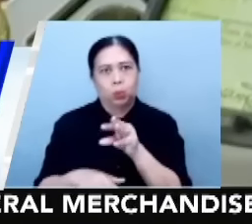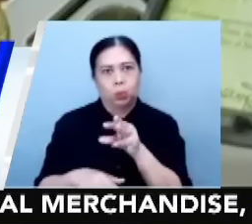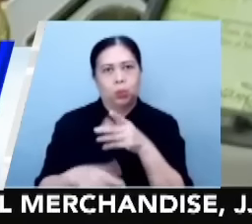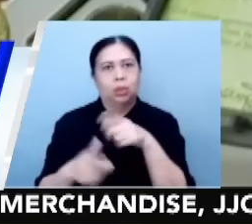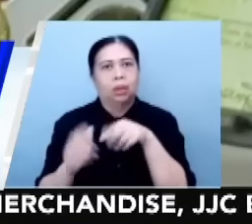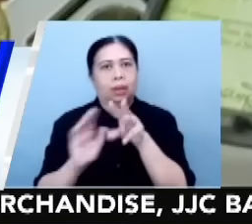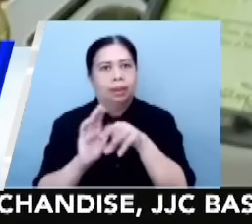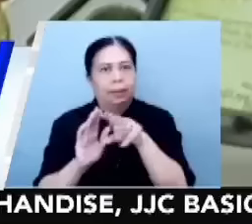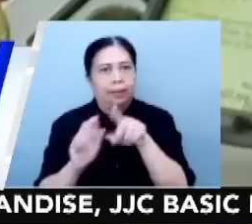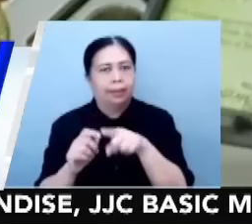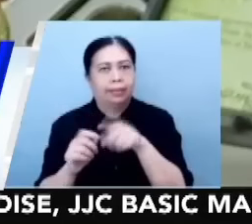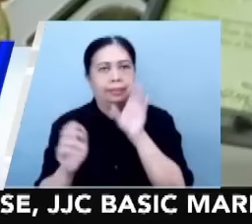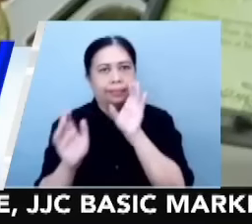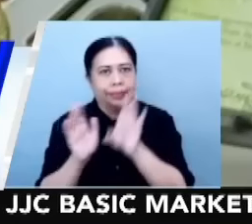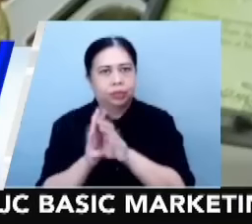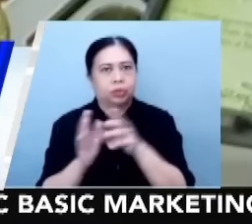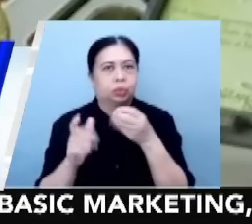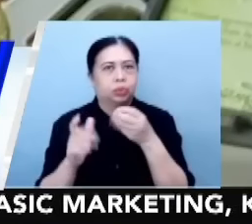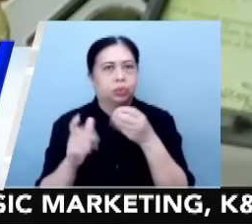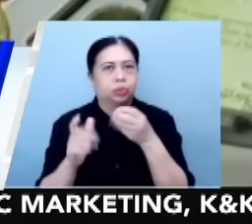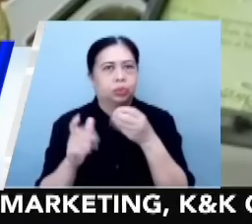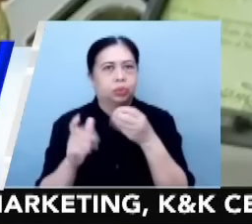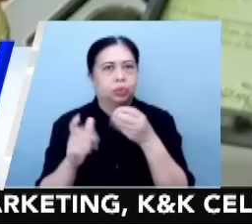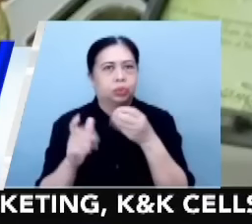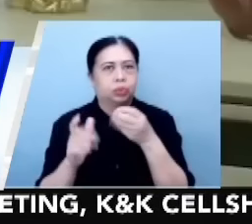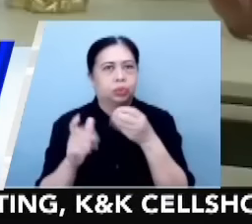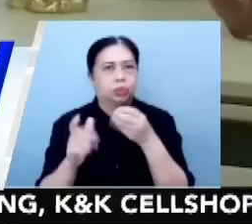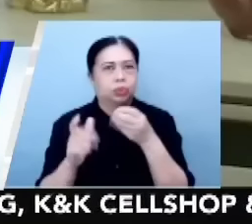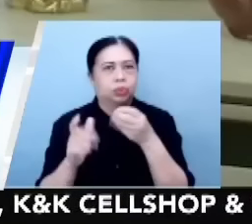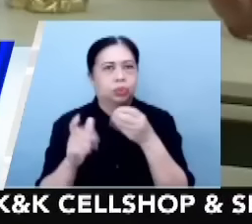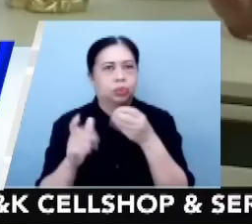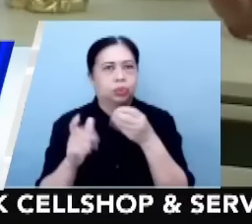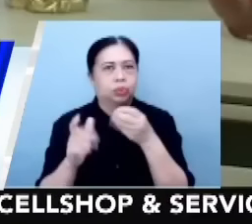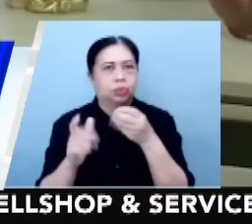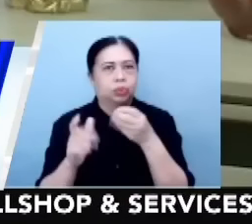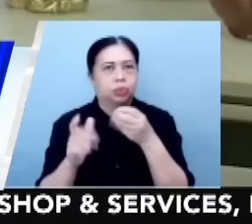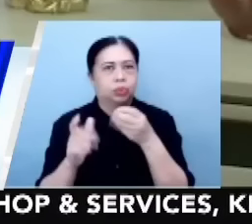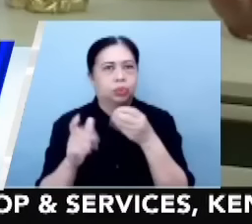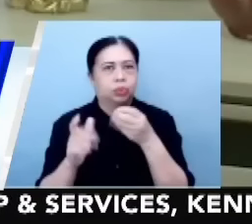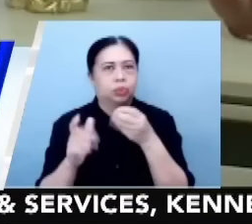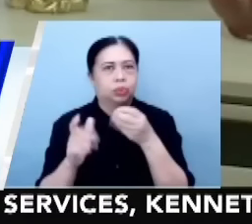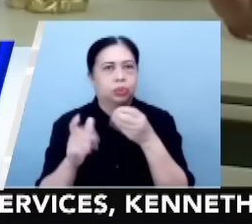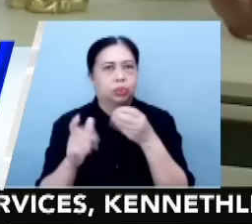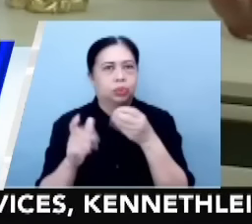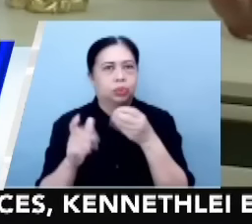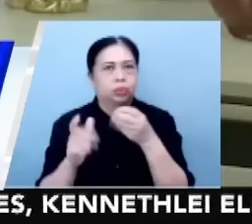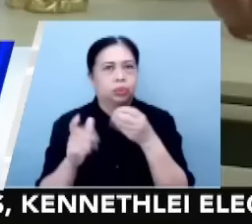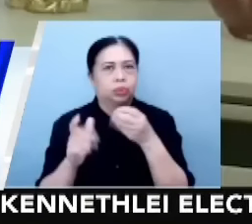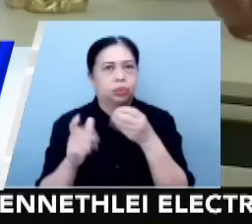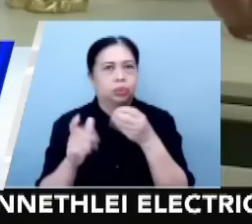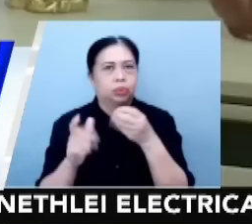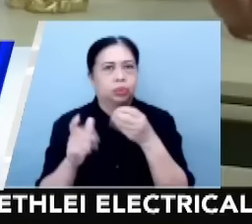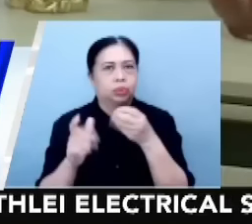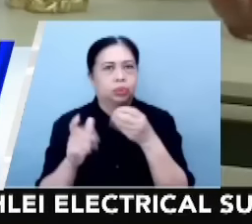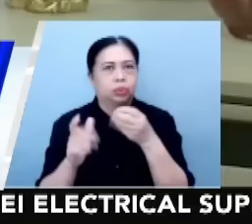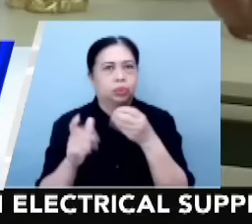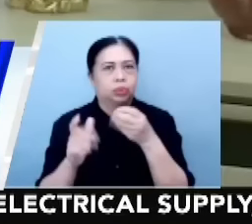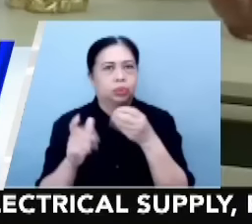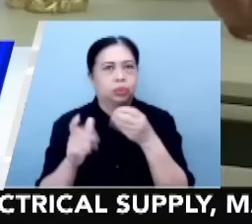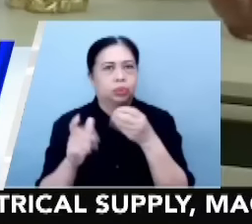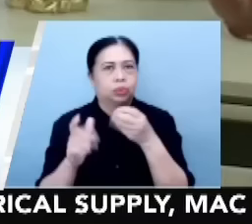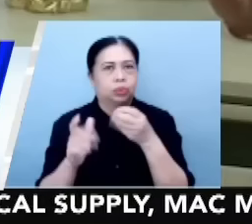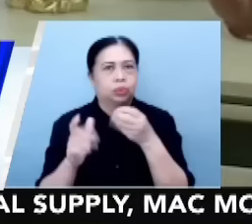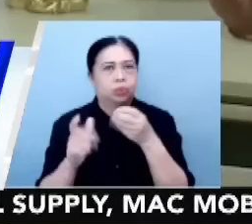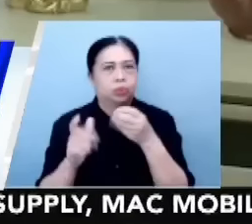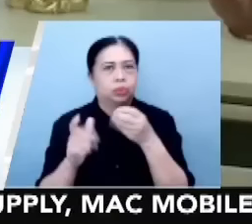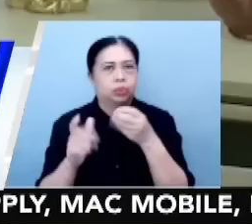larawan or video Yung kanyang pamangkin merong mga nakuhang sex toys in